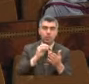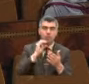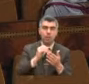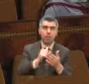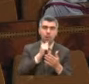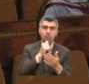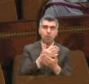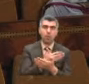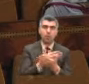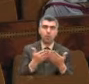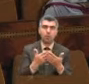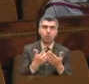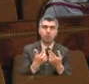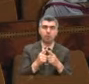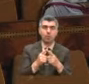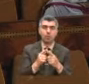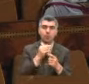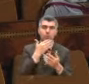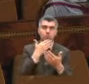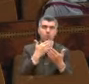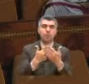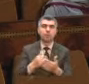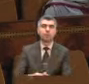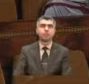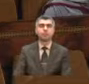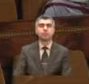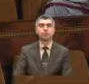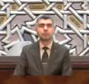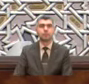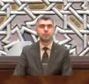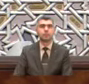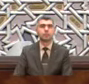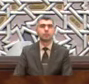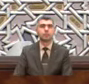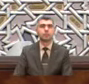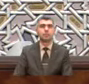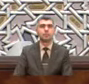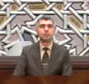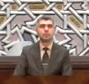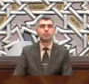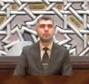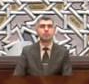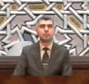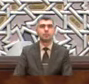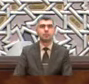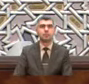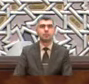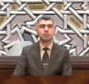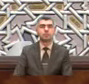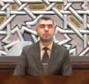مستوى يعني التدمير ديال البيئه. وشكرا. شكرا السيده النائبه المحترمه. تفضلوا السيده